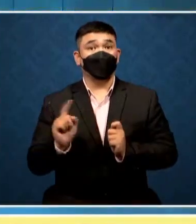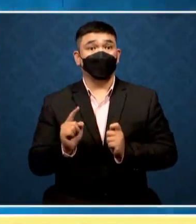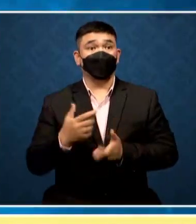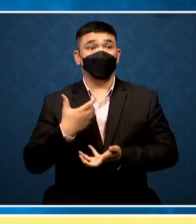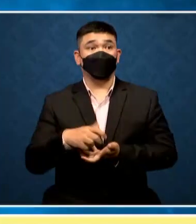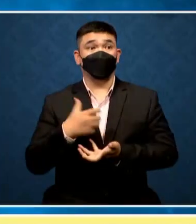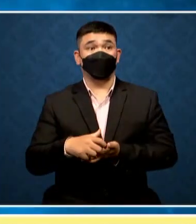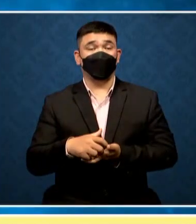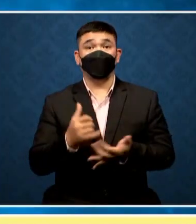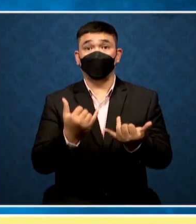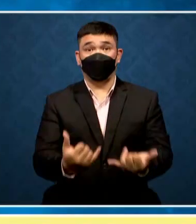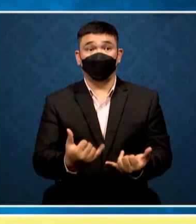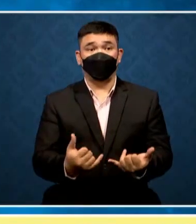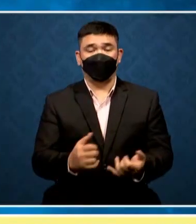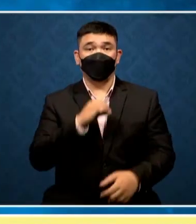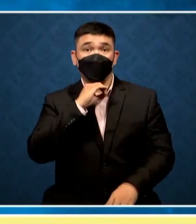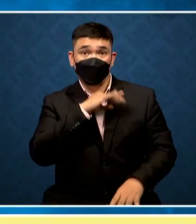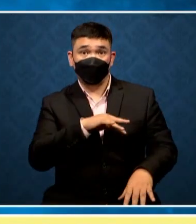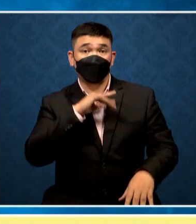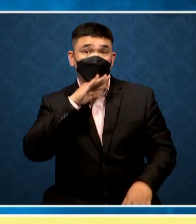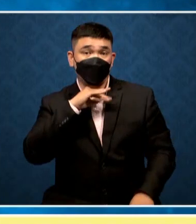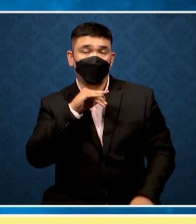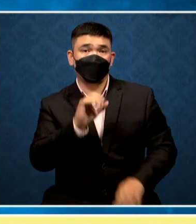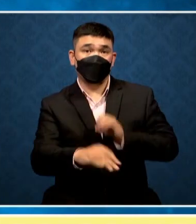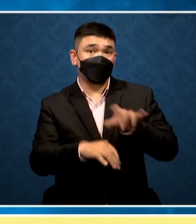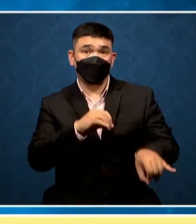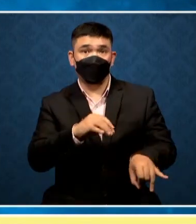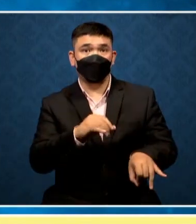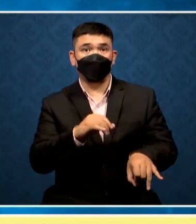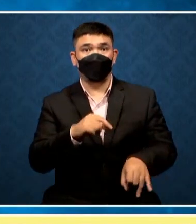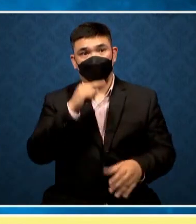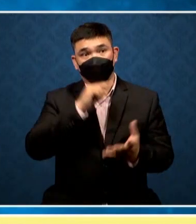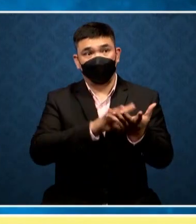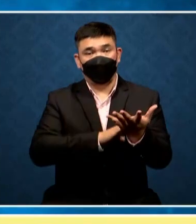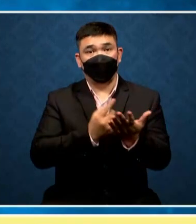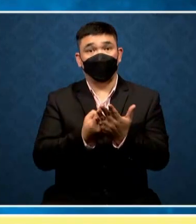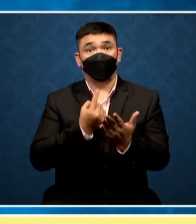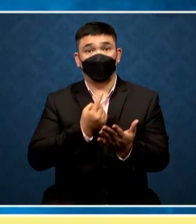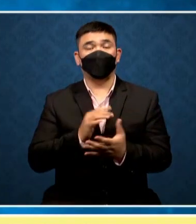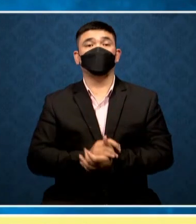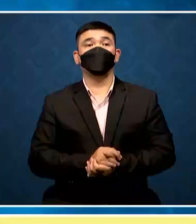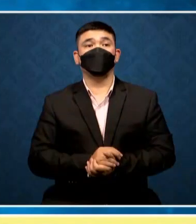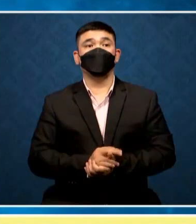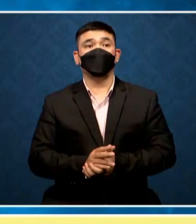กรับเรียนสถานการณขยามูลρεί theological ของประโท Quantumแทนท่ทบดี ดำนี้ครับ